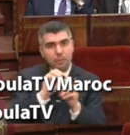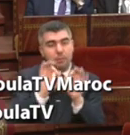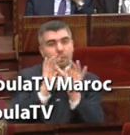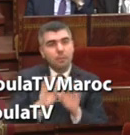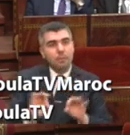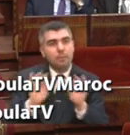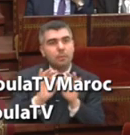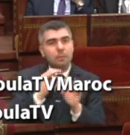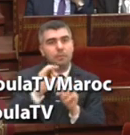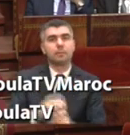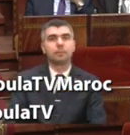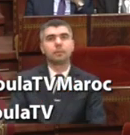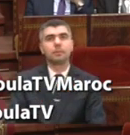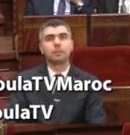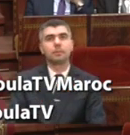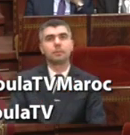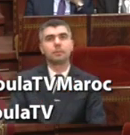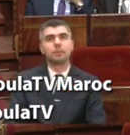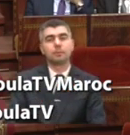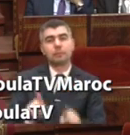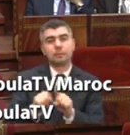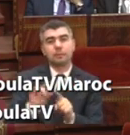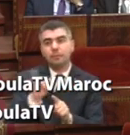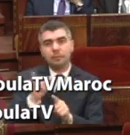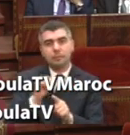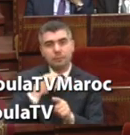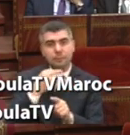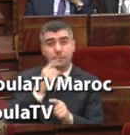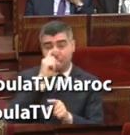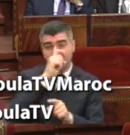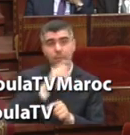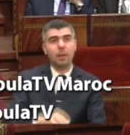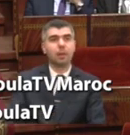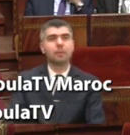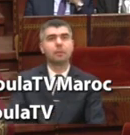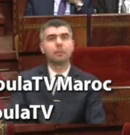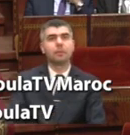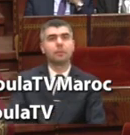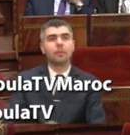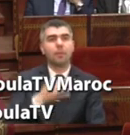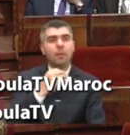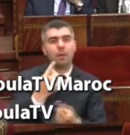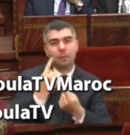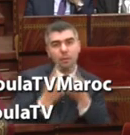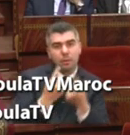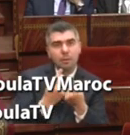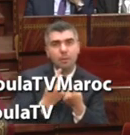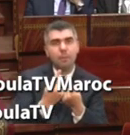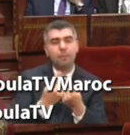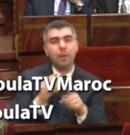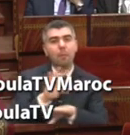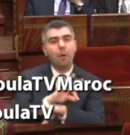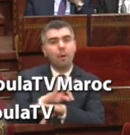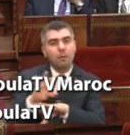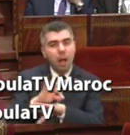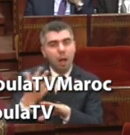كاين واحد الخصاص كبير بزاف، ما حيل إنسان فين تلفت، فكاين واحد الضغط خاصو يتعوض، على الأقل يكونوا شي موظفين اللي